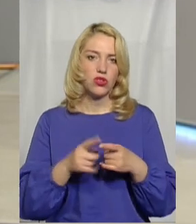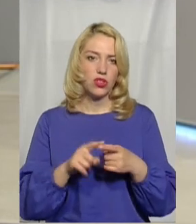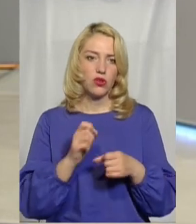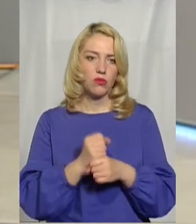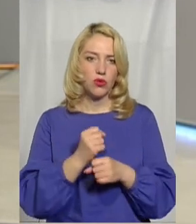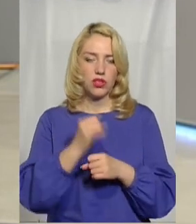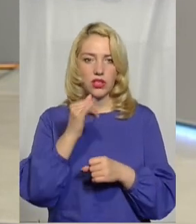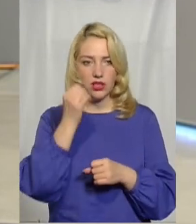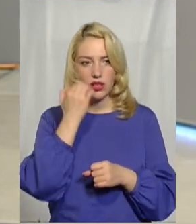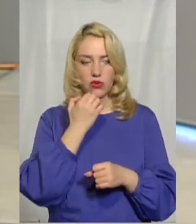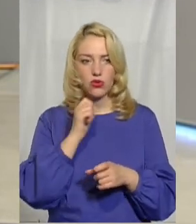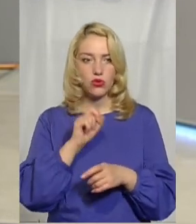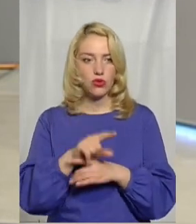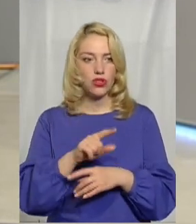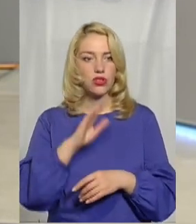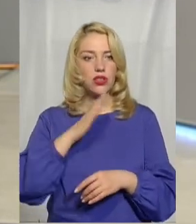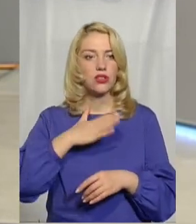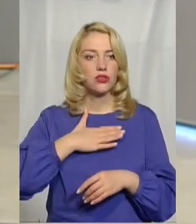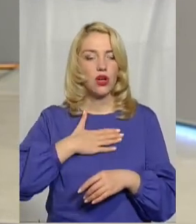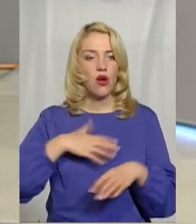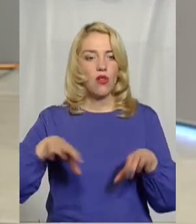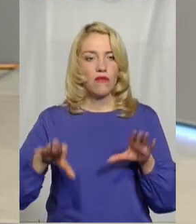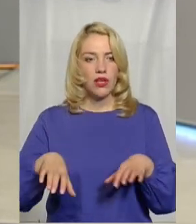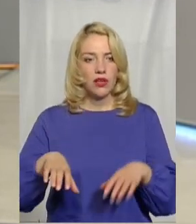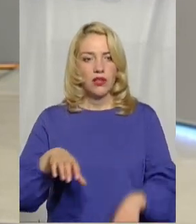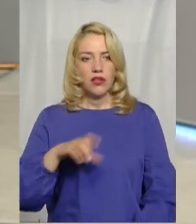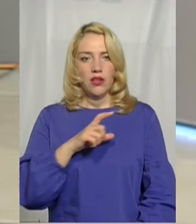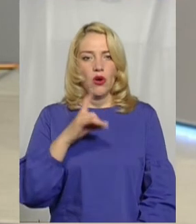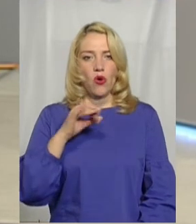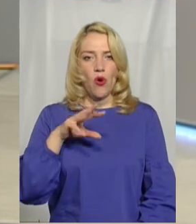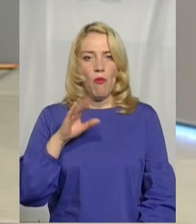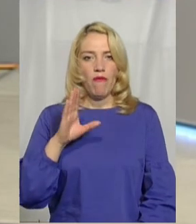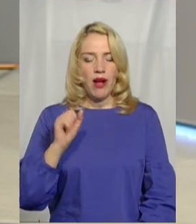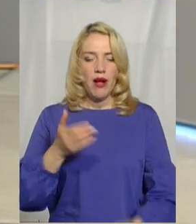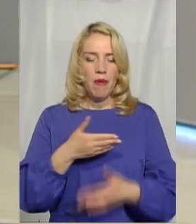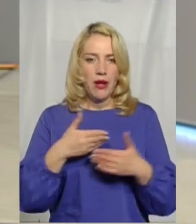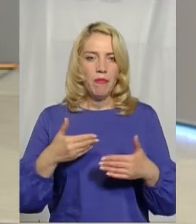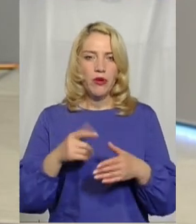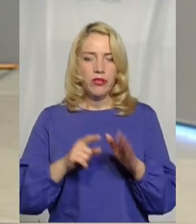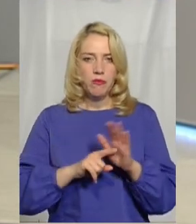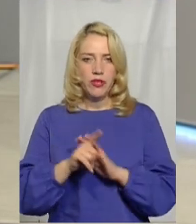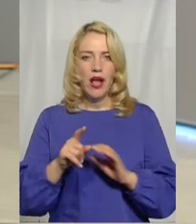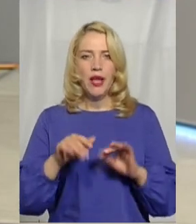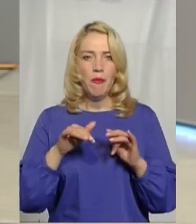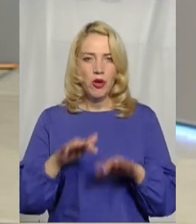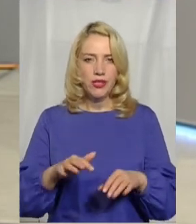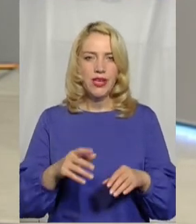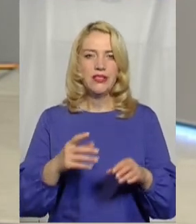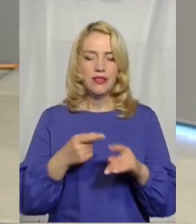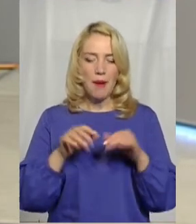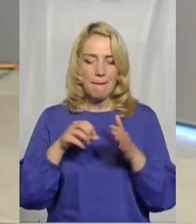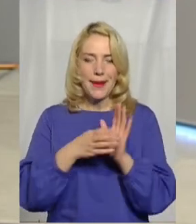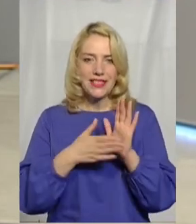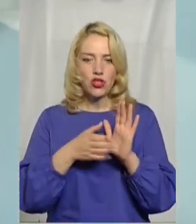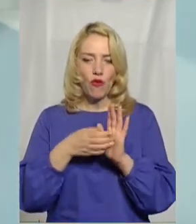дякуючи дорученню нашого голови Анатолія Хромова, ми розпочали процес